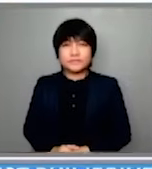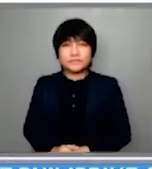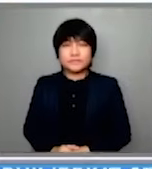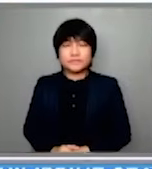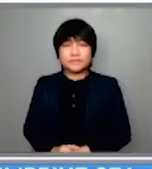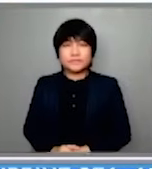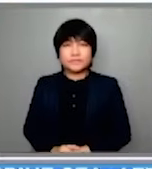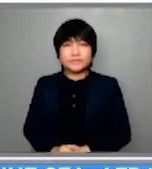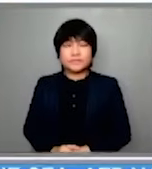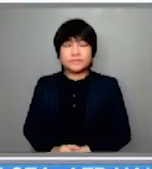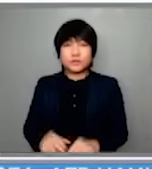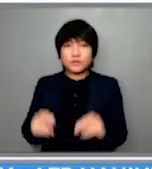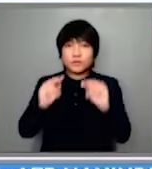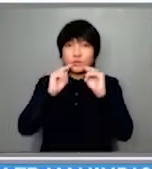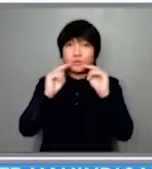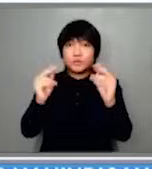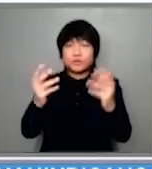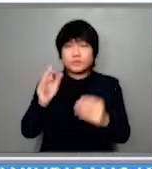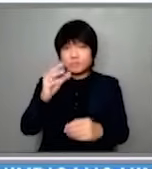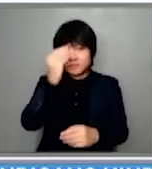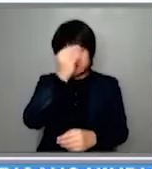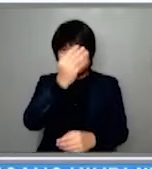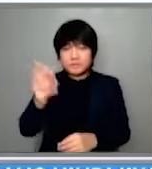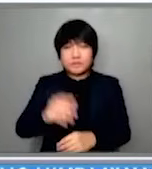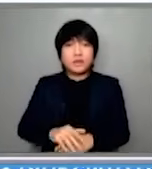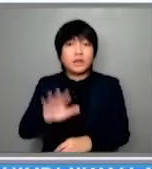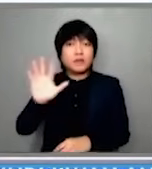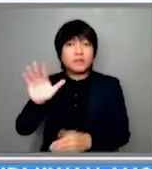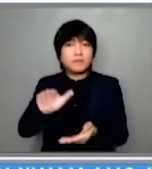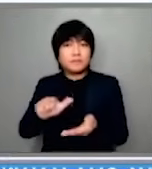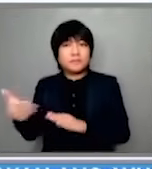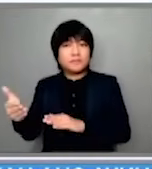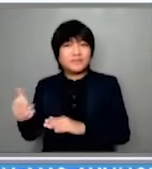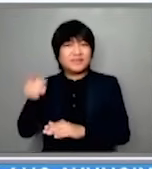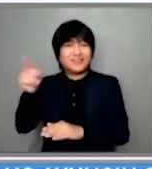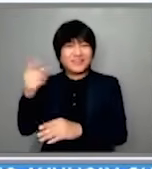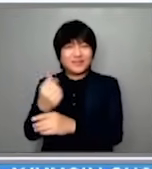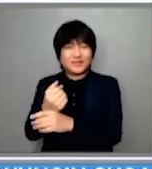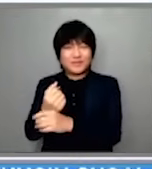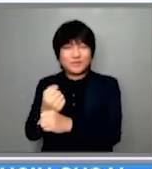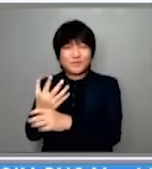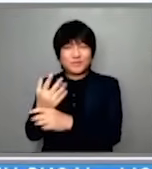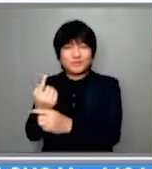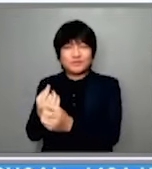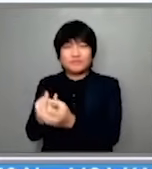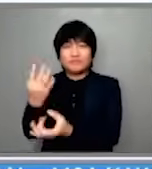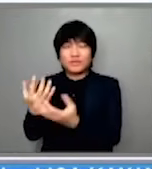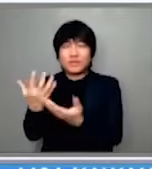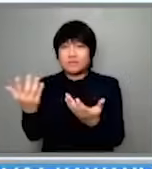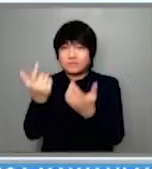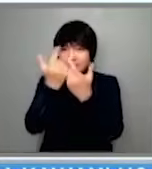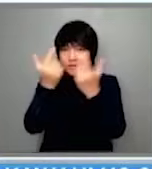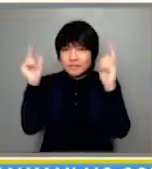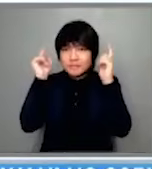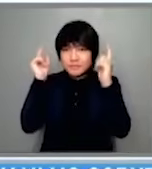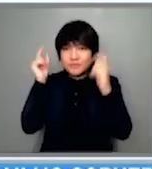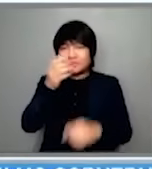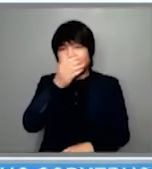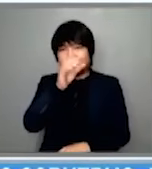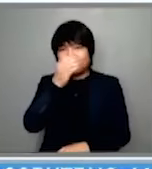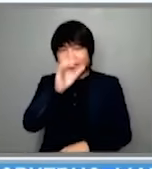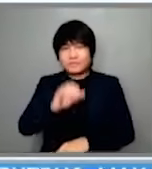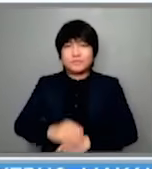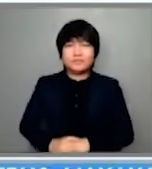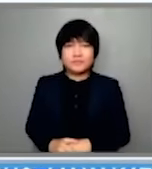bansa. Liba na po ang nasawi sa pagsabog sa isang paggawaan ng paputok sa Lapu-Lapu City sa Cebu. Pinakahuli riyan